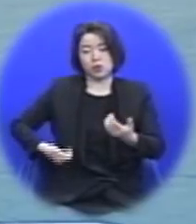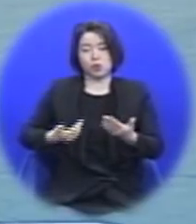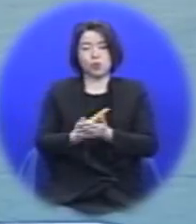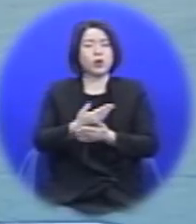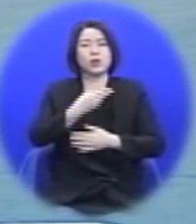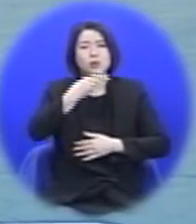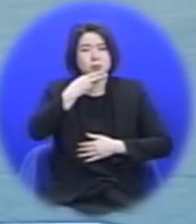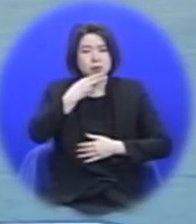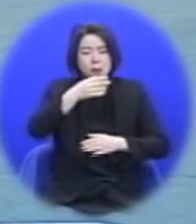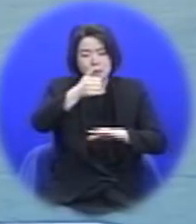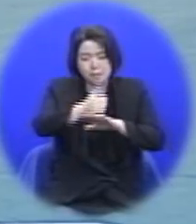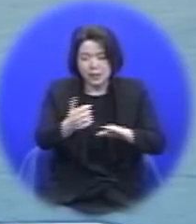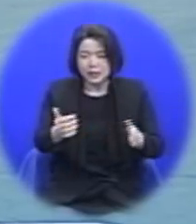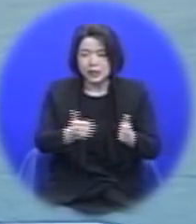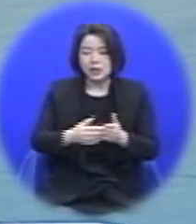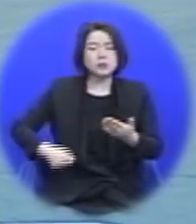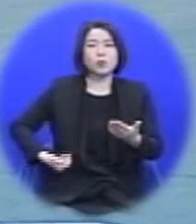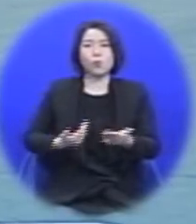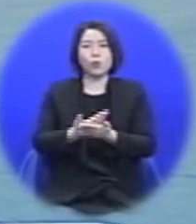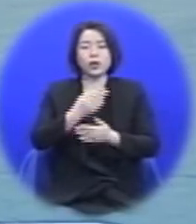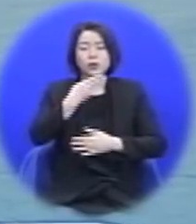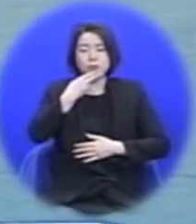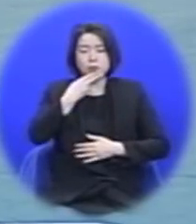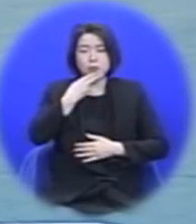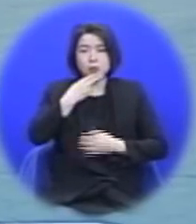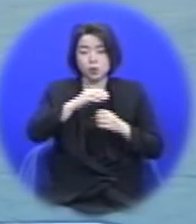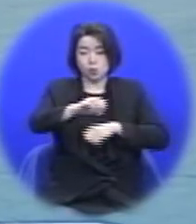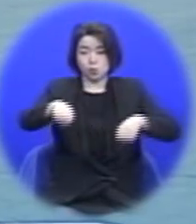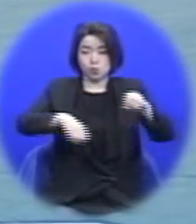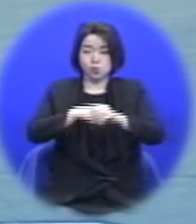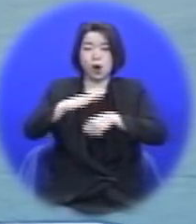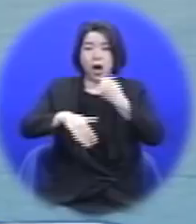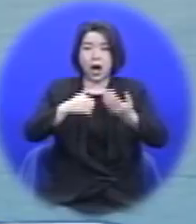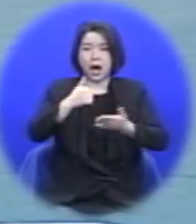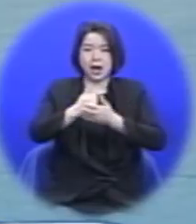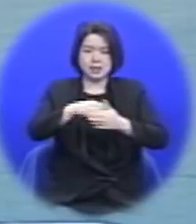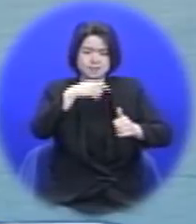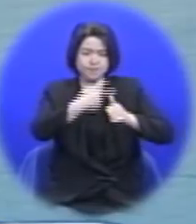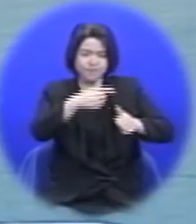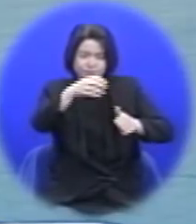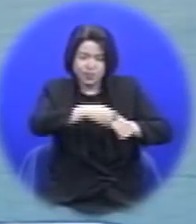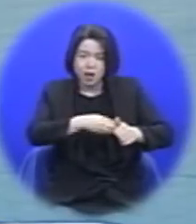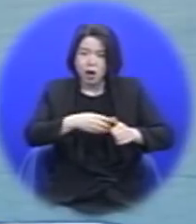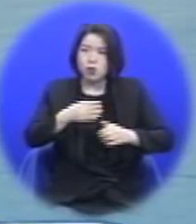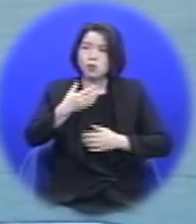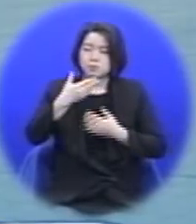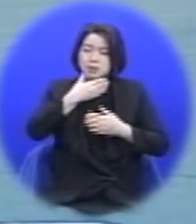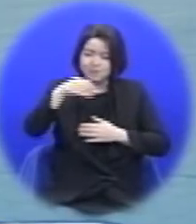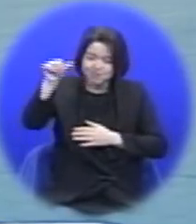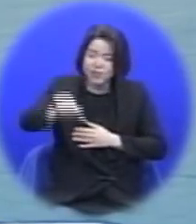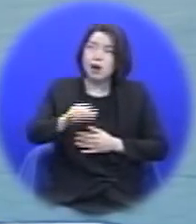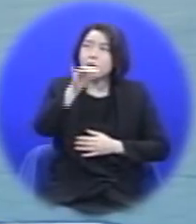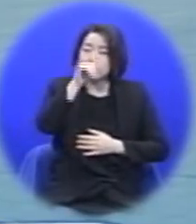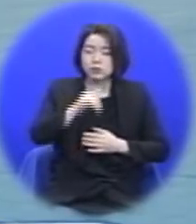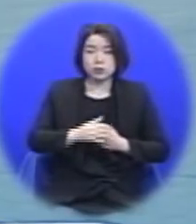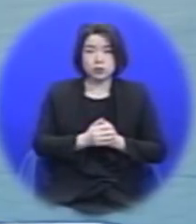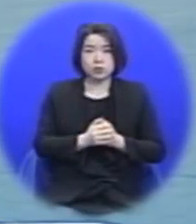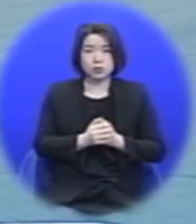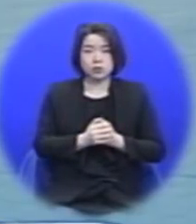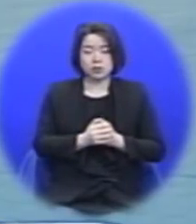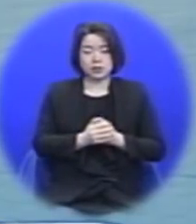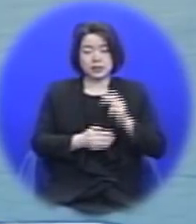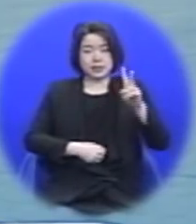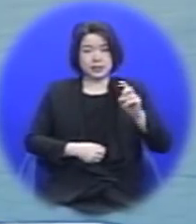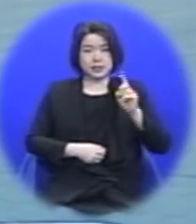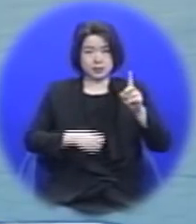겁니다. 끝까지 회개하지 않는 겁니다. 오히려 하나님을 모독하고 저주합니다. 21절에